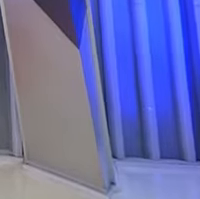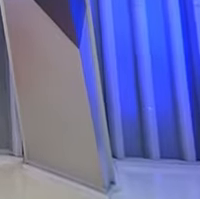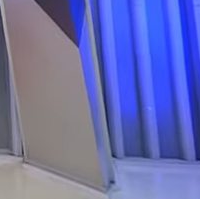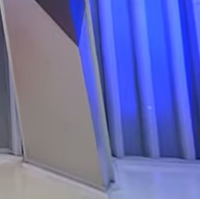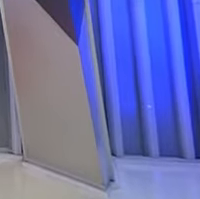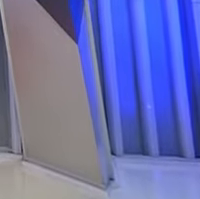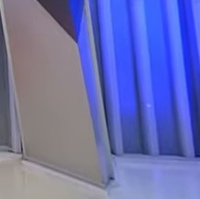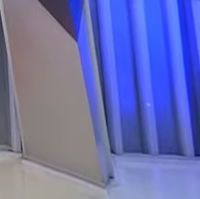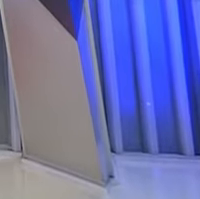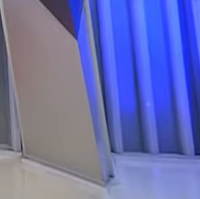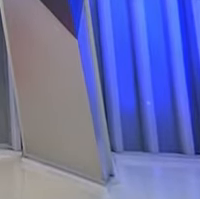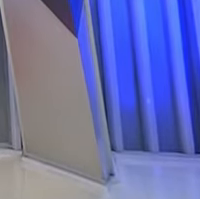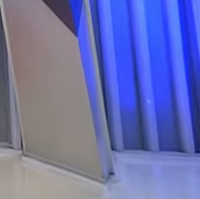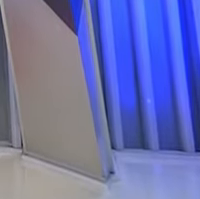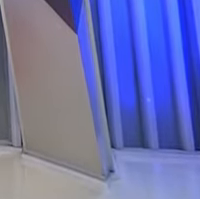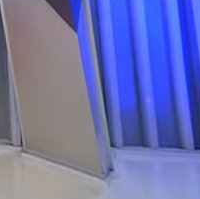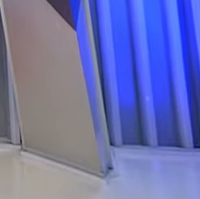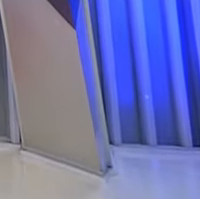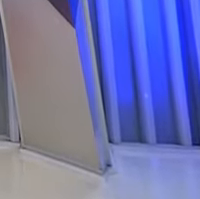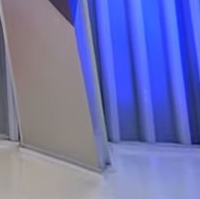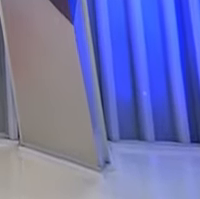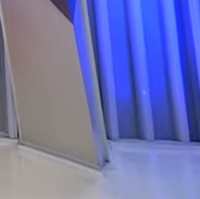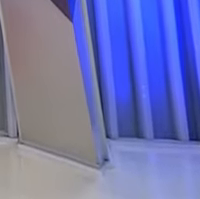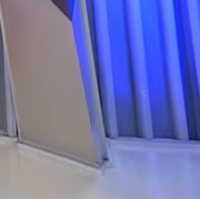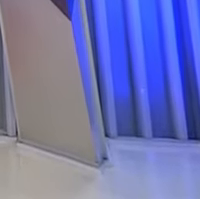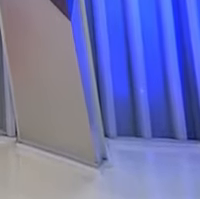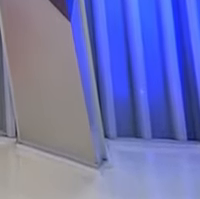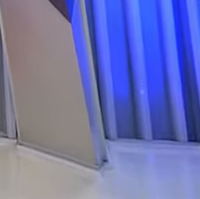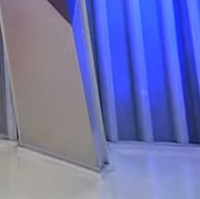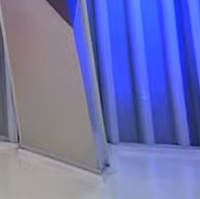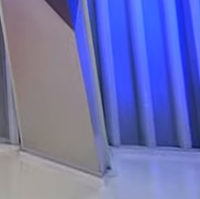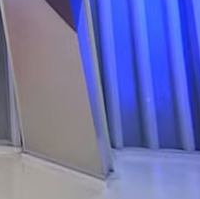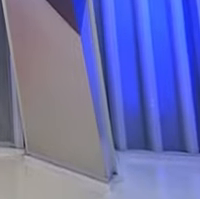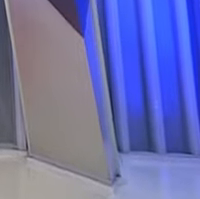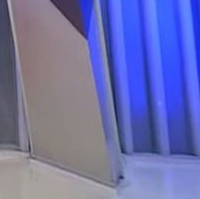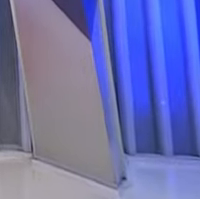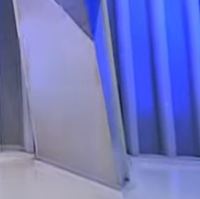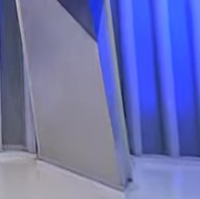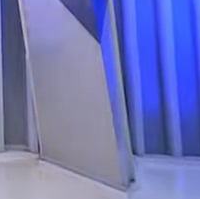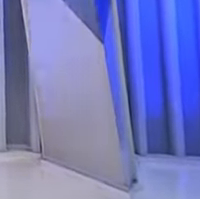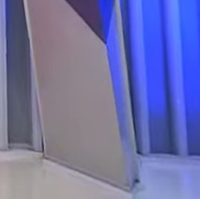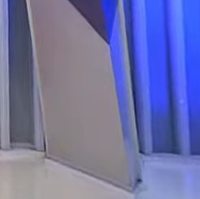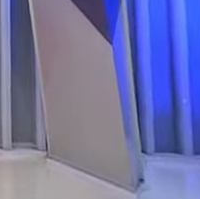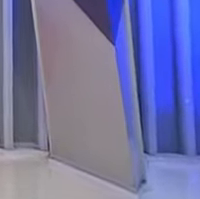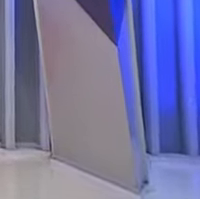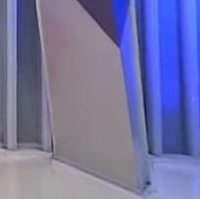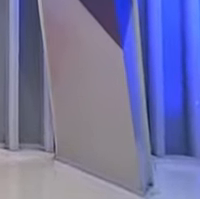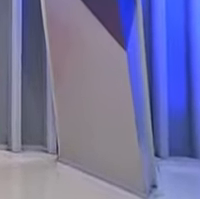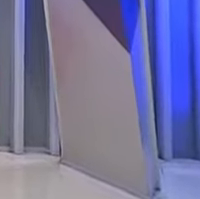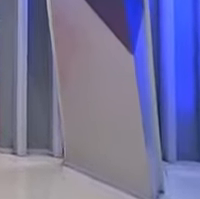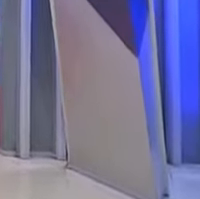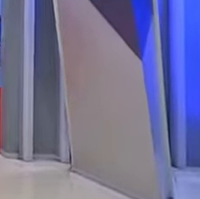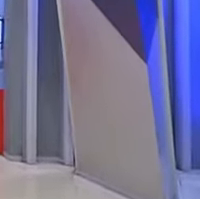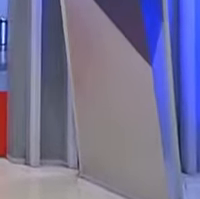prangkisa dahil sa umano'y mga paglabag at